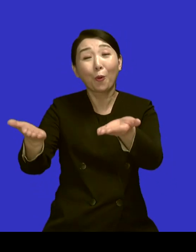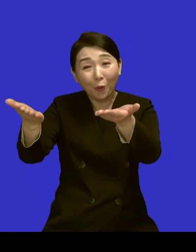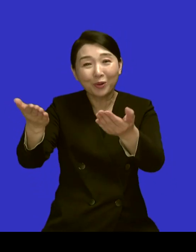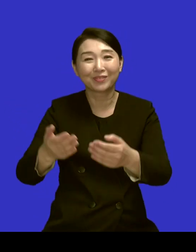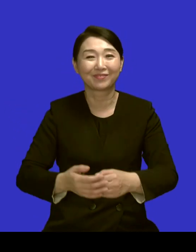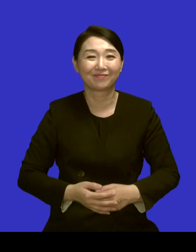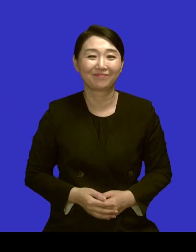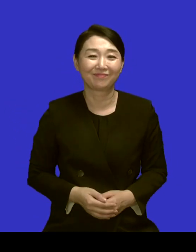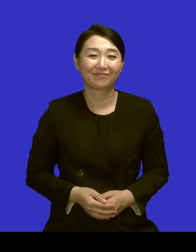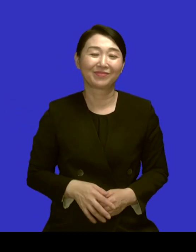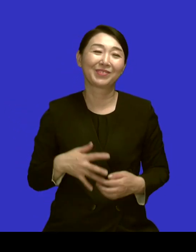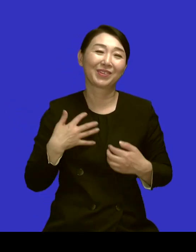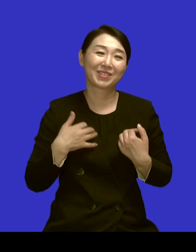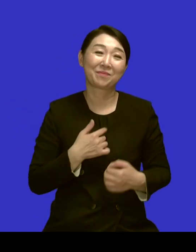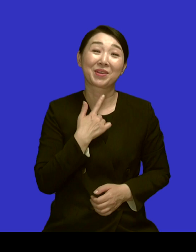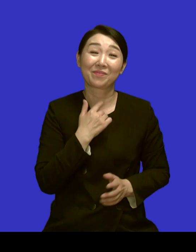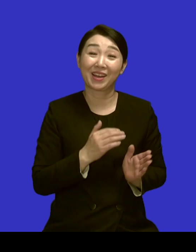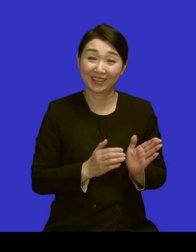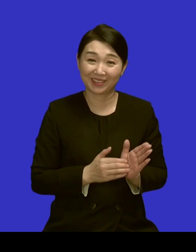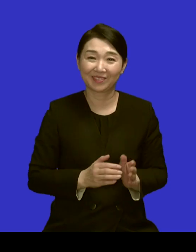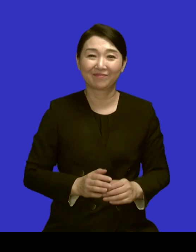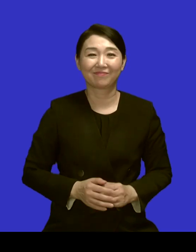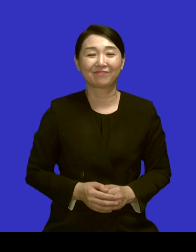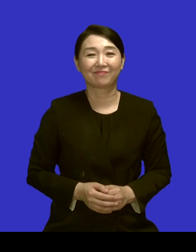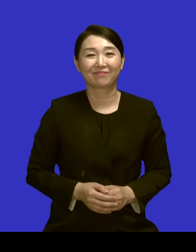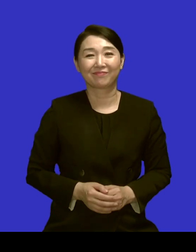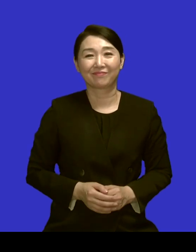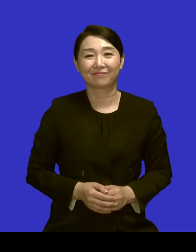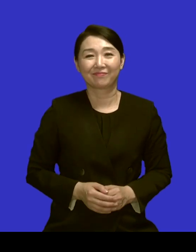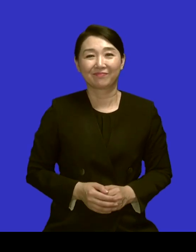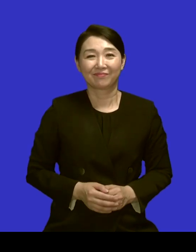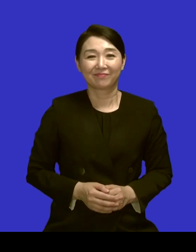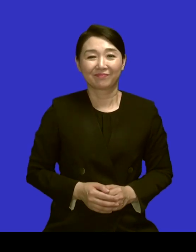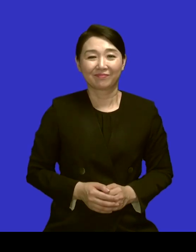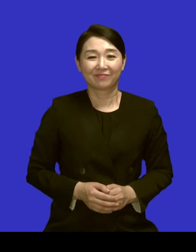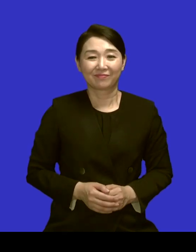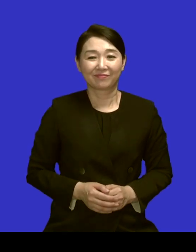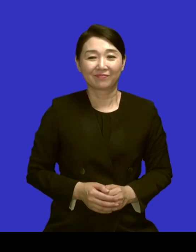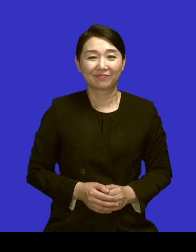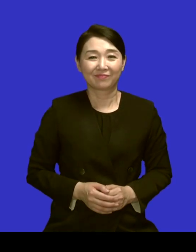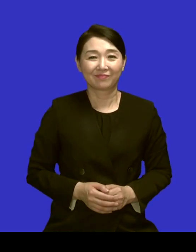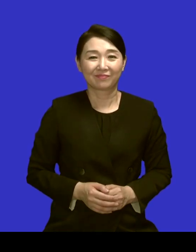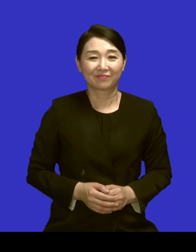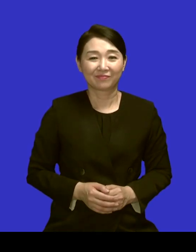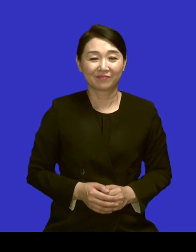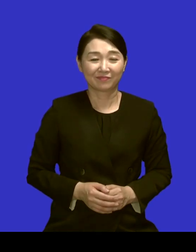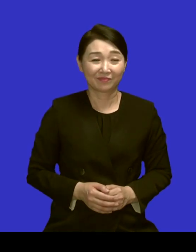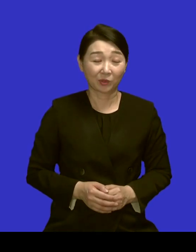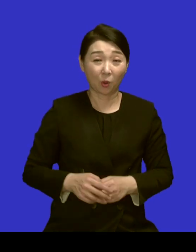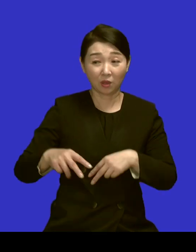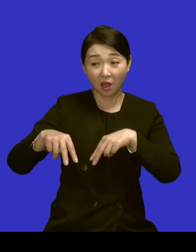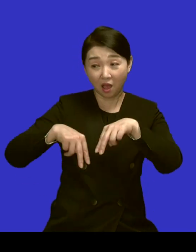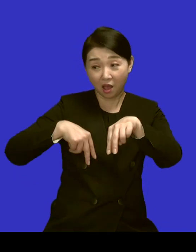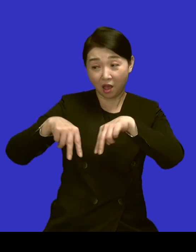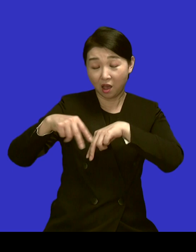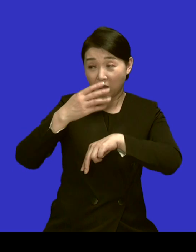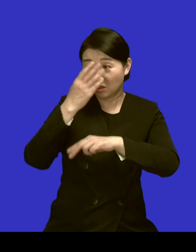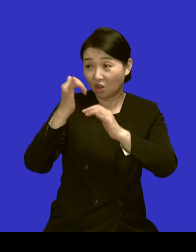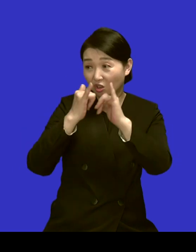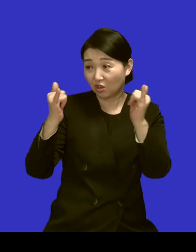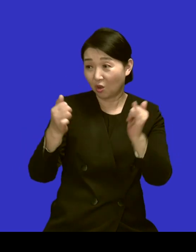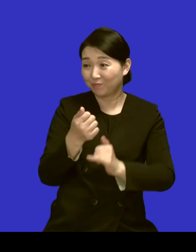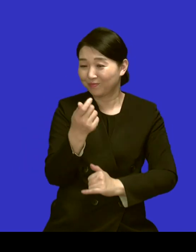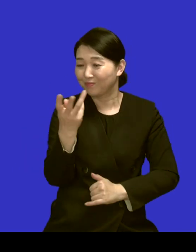그렇게 재미나게 대교회에서 예배했는데 거기 이렇게 지나가던 청년들이 몇 명